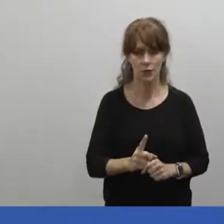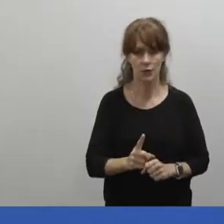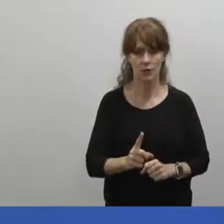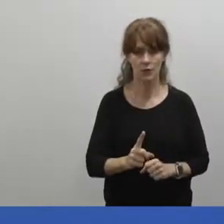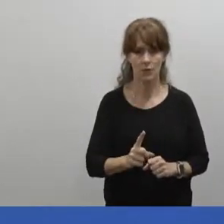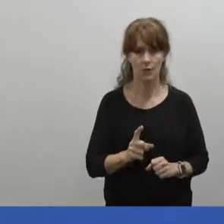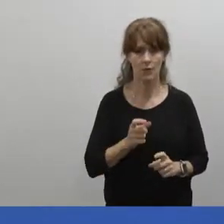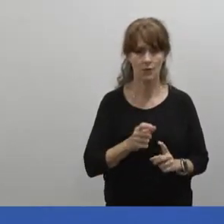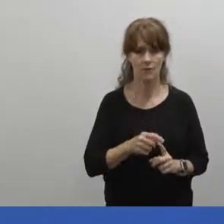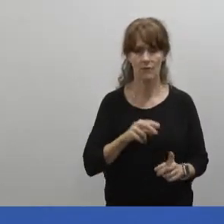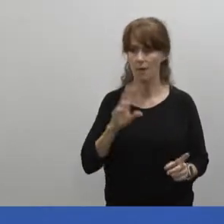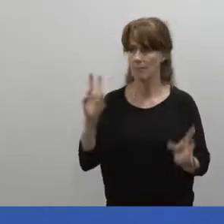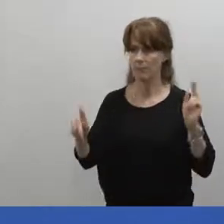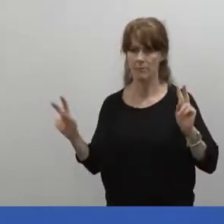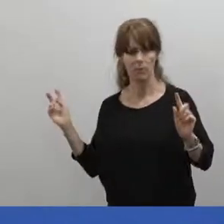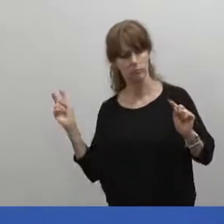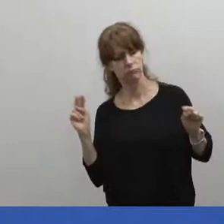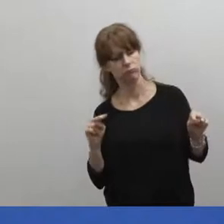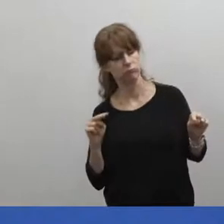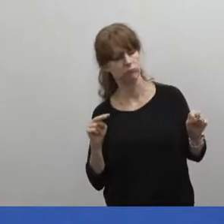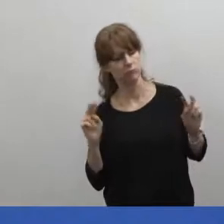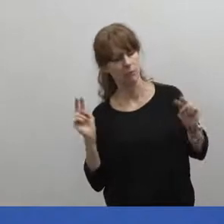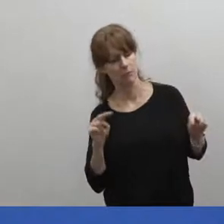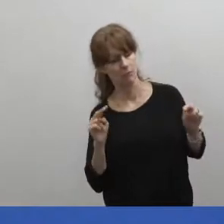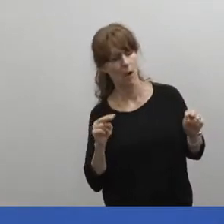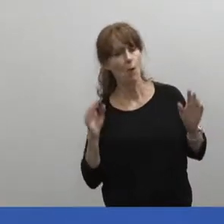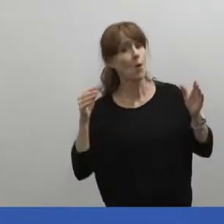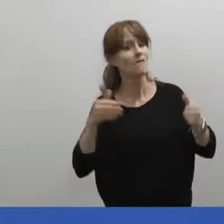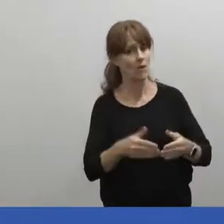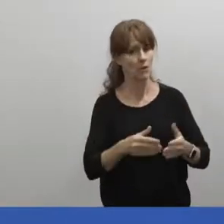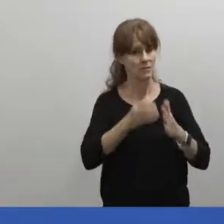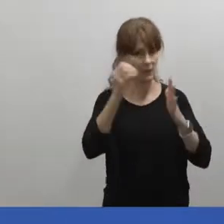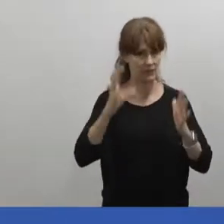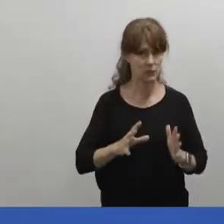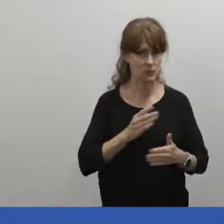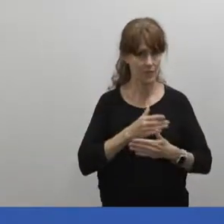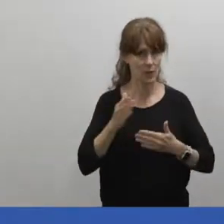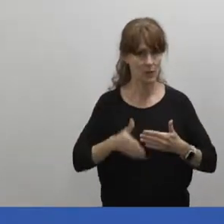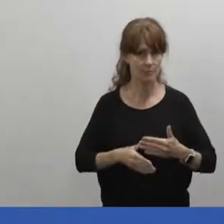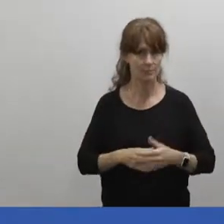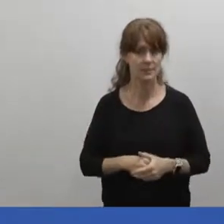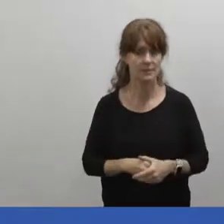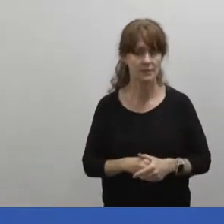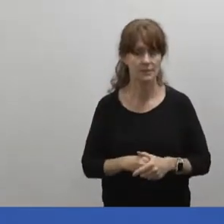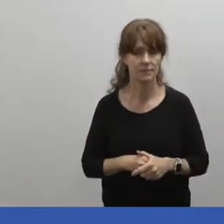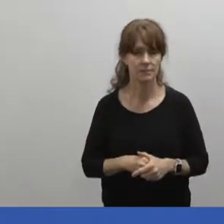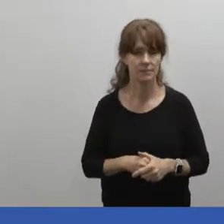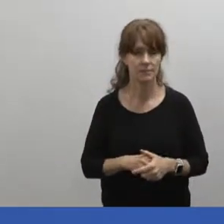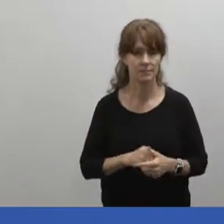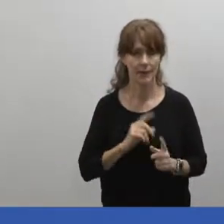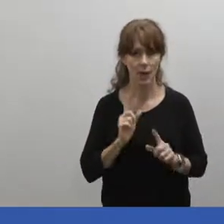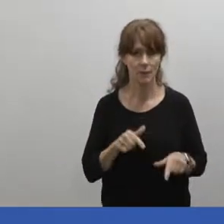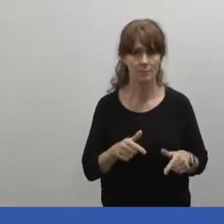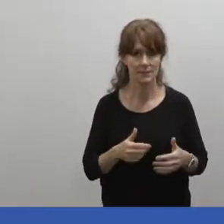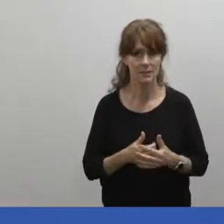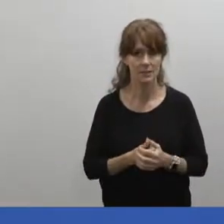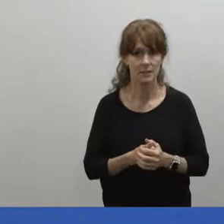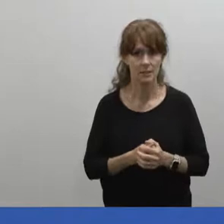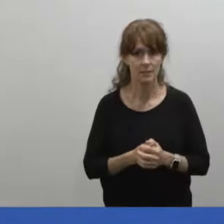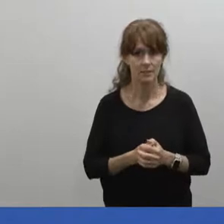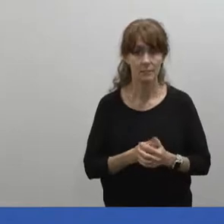tha nẹ đài tu sân nà bì kháng kào nụ cứ dương thuê ca sân con tờ lư lật tập hò xâm rạp xa